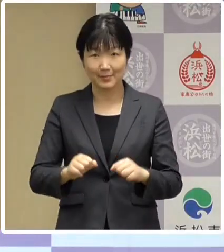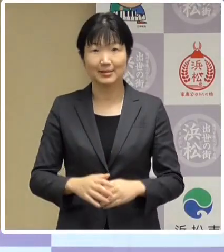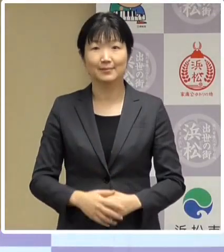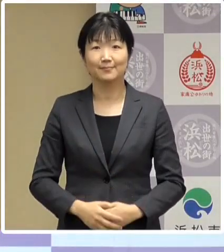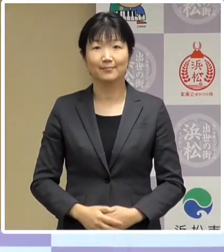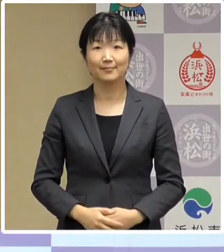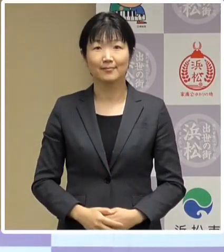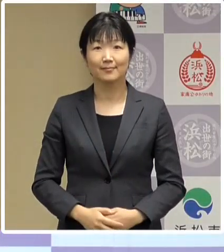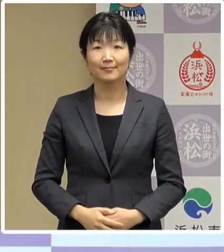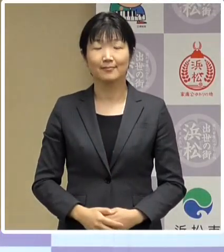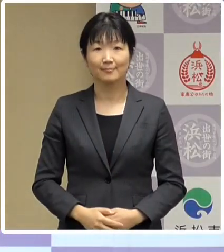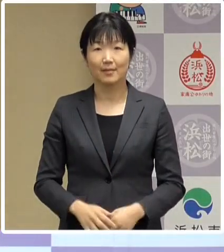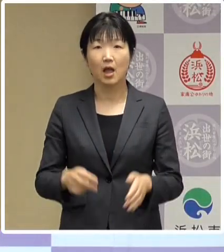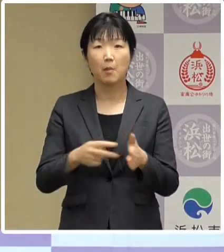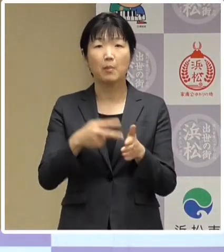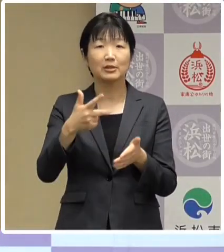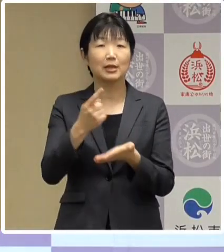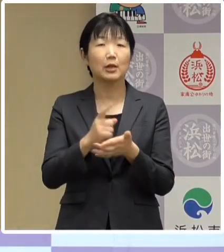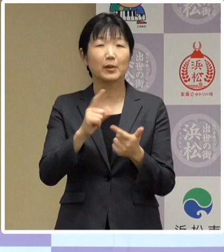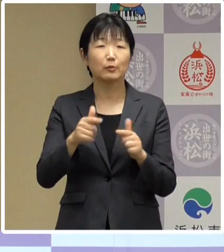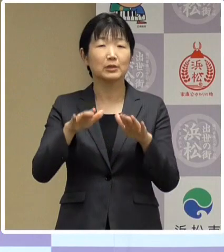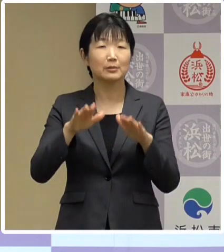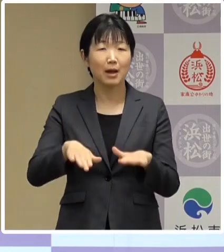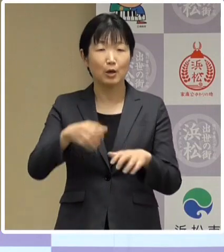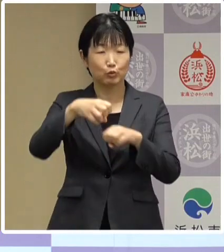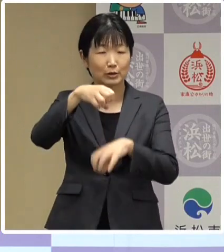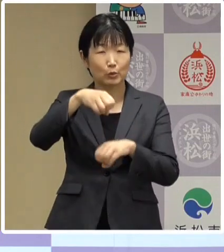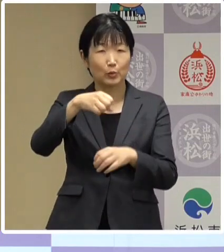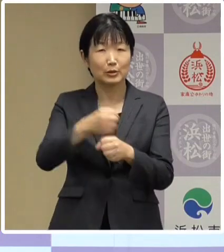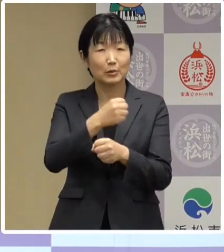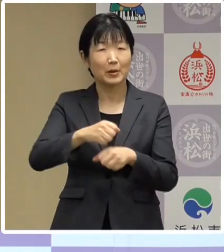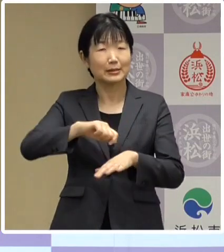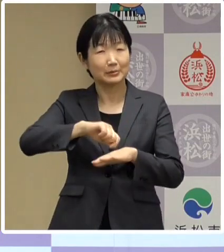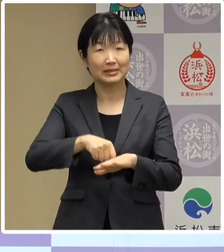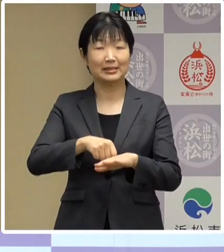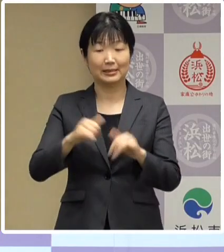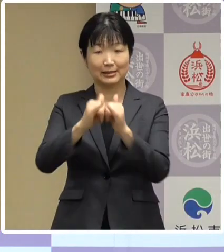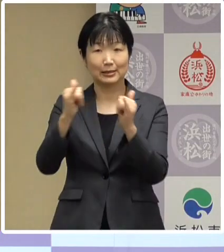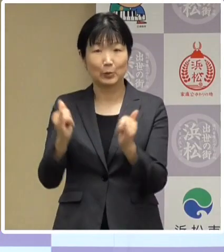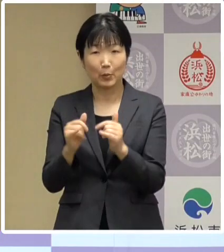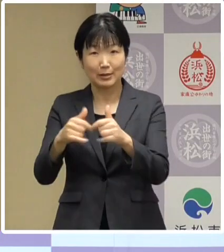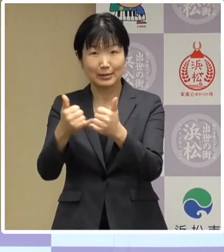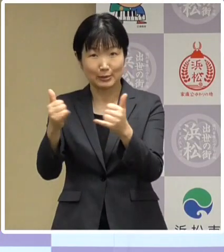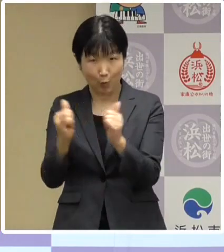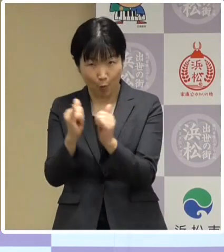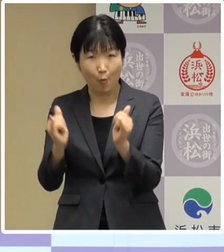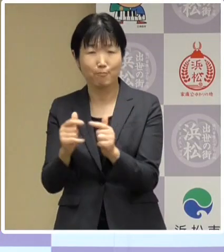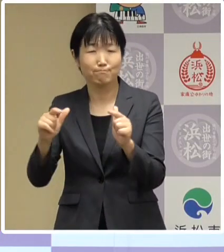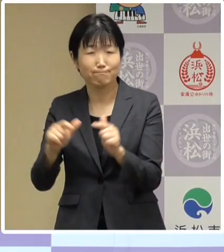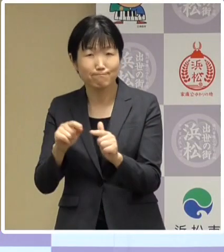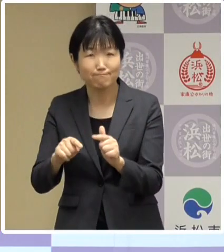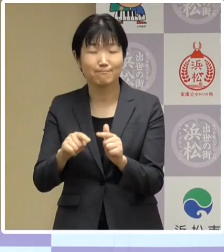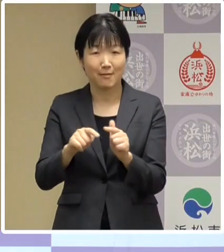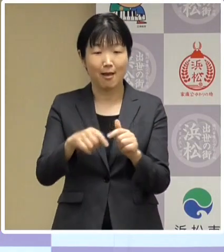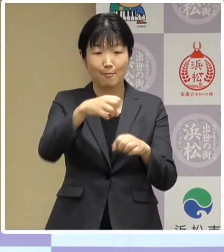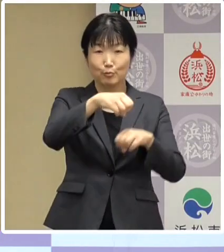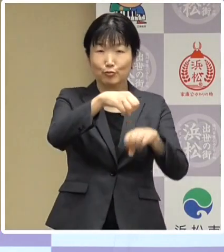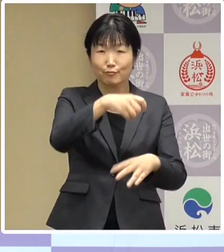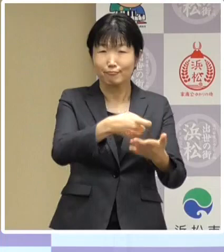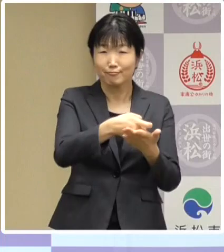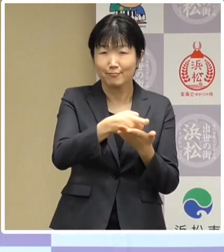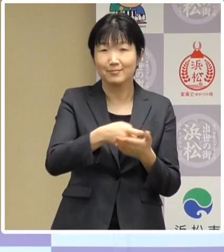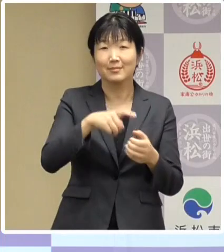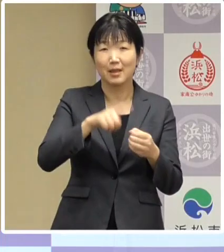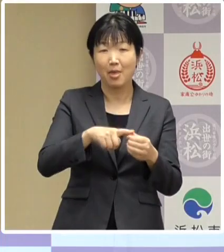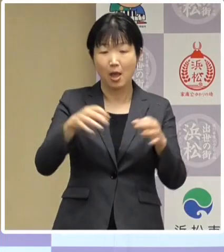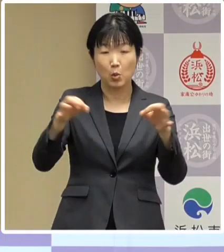。本市のみならず水道事業を取り巻く環境は人口減少や節水意識の高まりなどから料金収